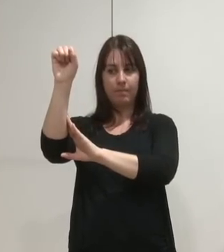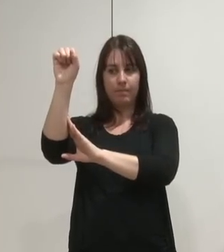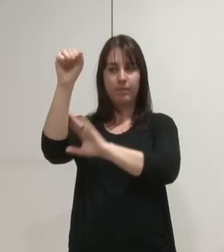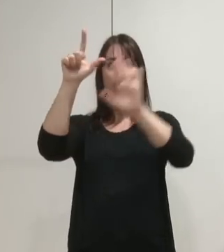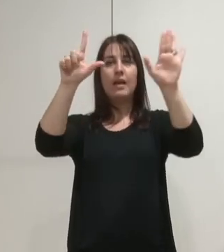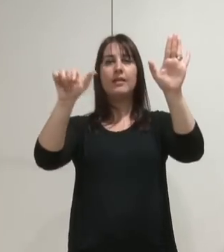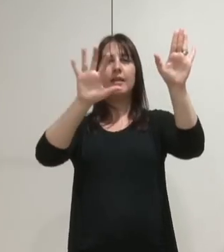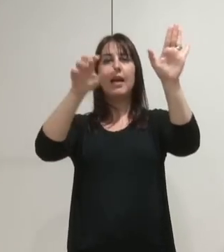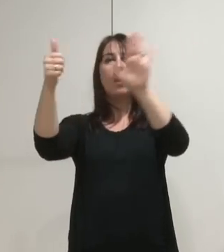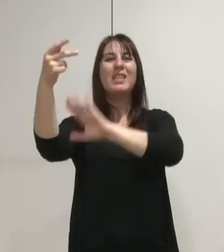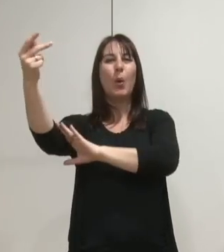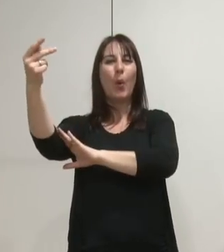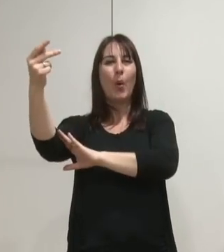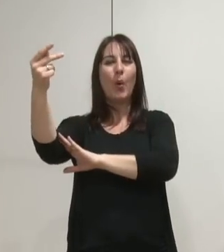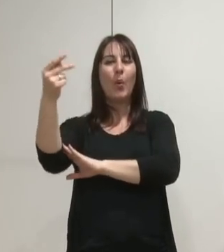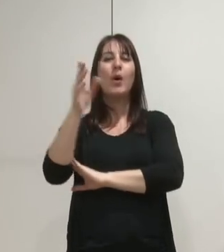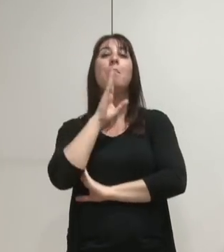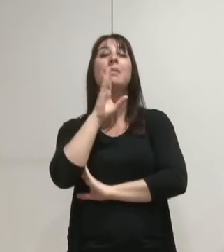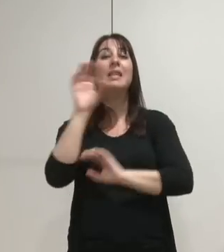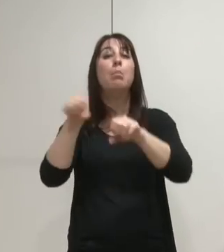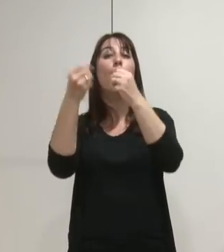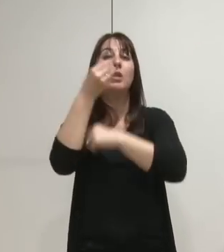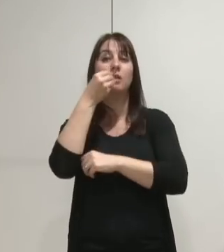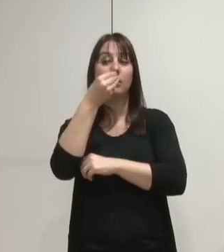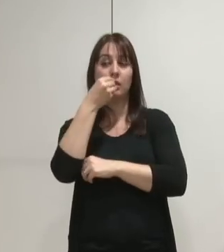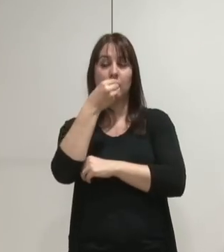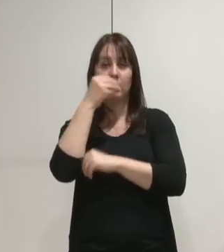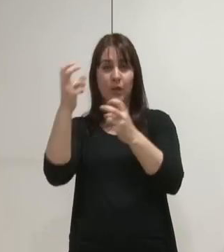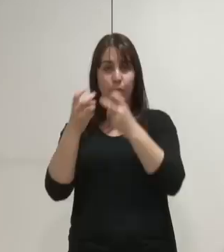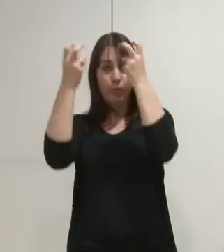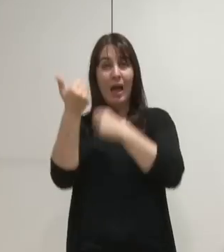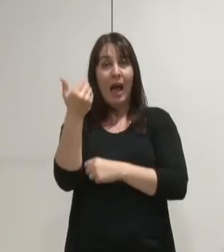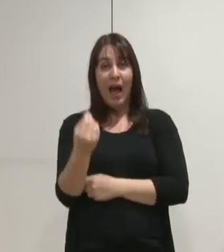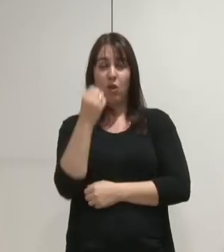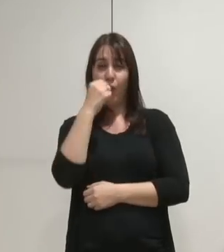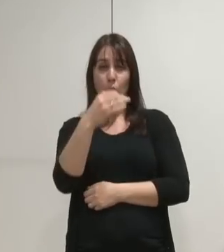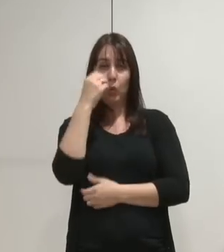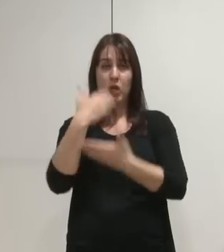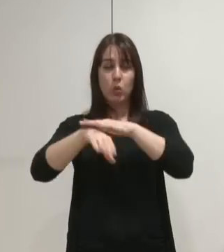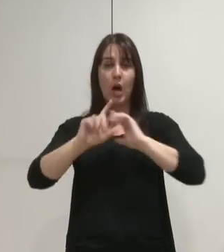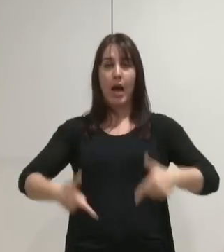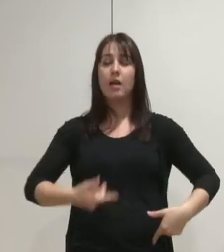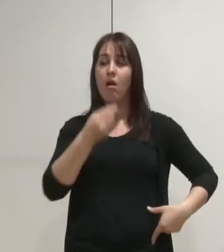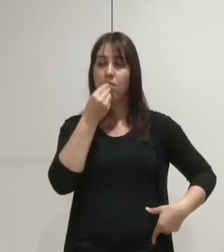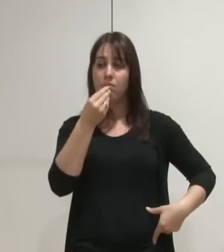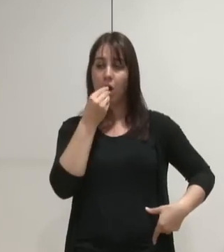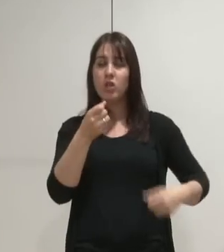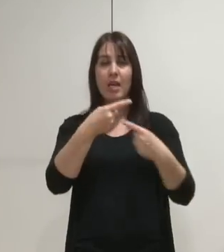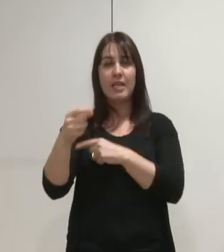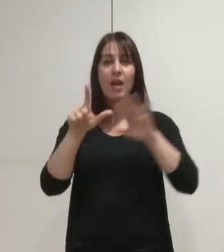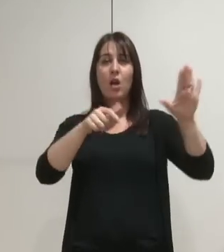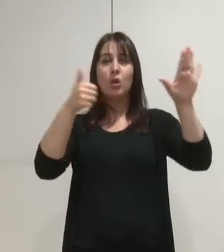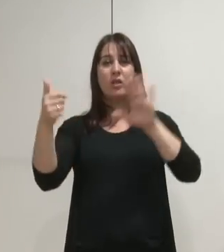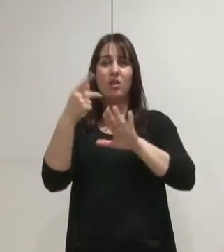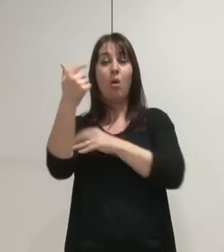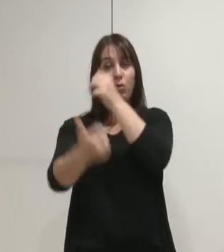756 € pour la pause méridienne l'impact de cette hausse pour un enfant mangeant tous les jours à l'école sera de 76 €